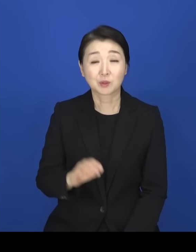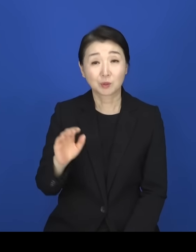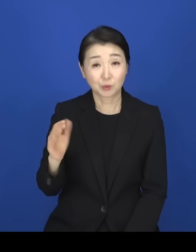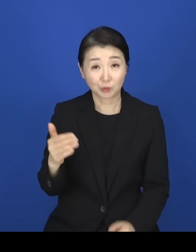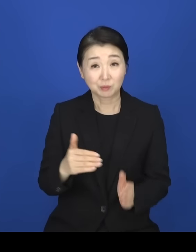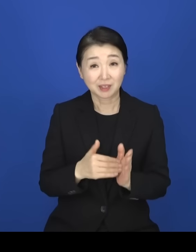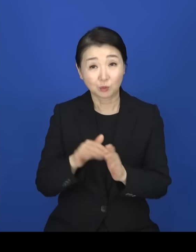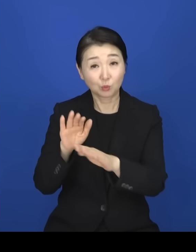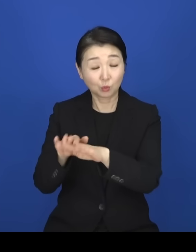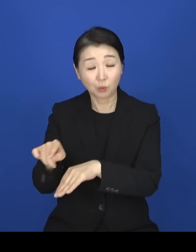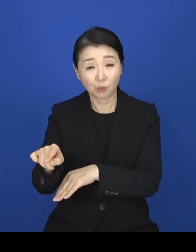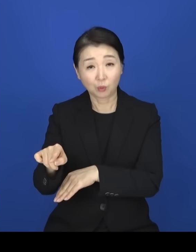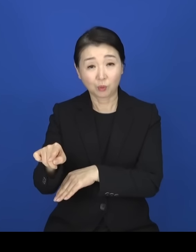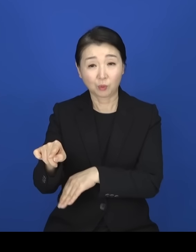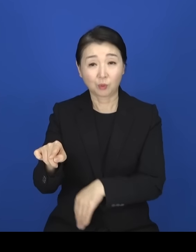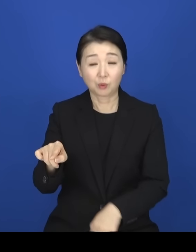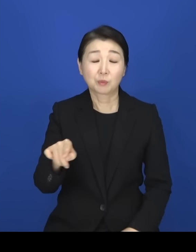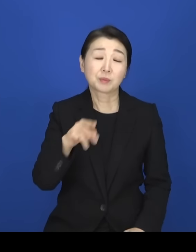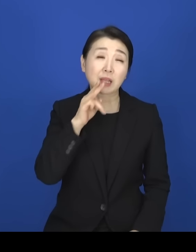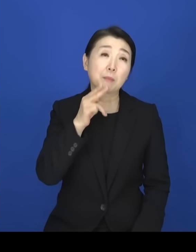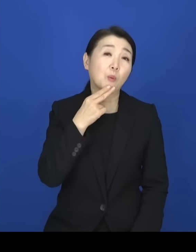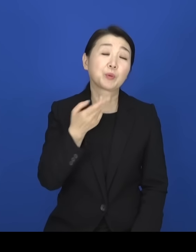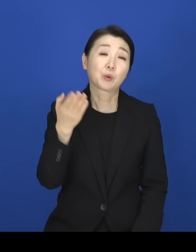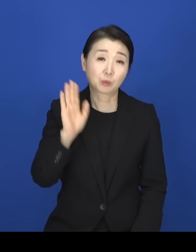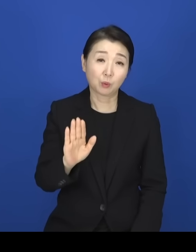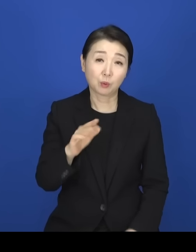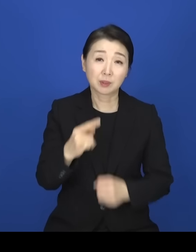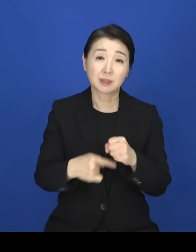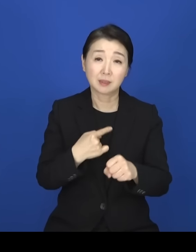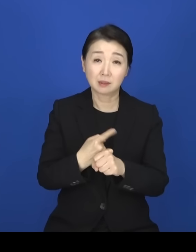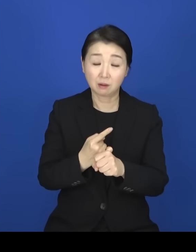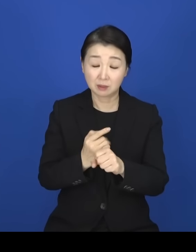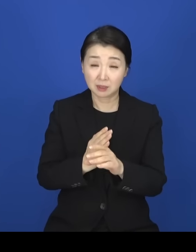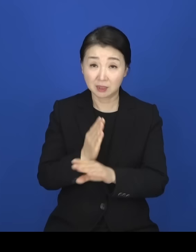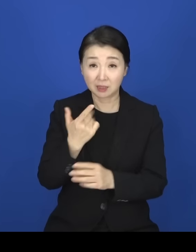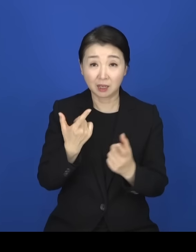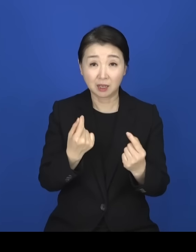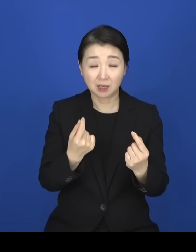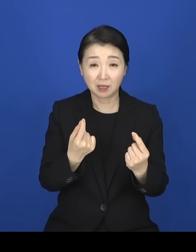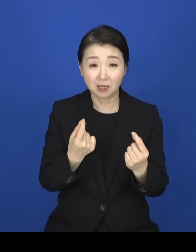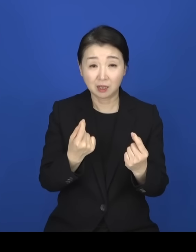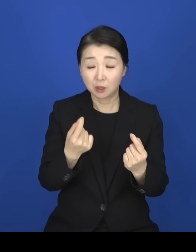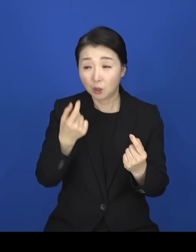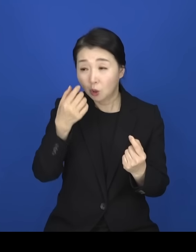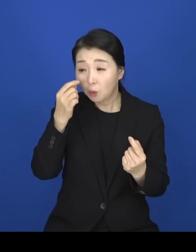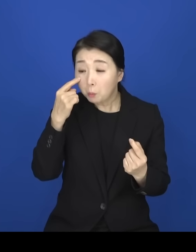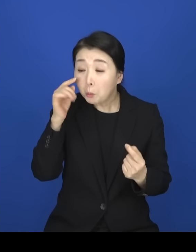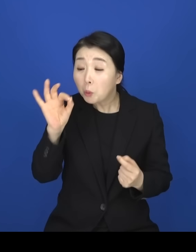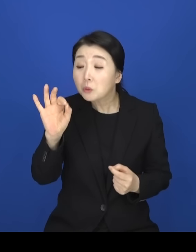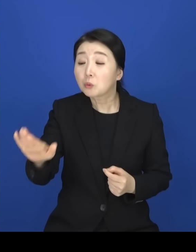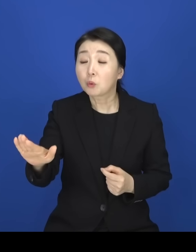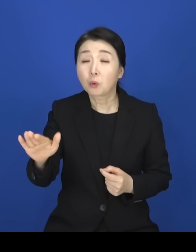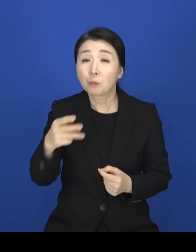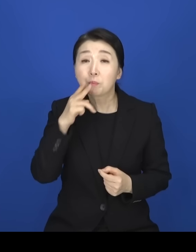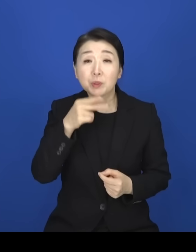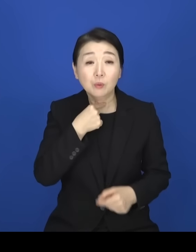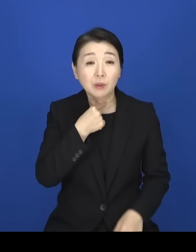최근까지도 거의 뭐 피지 않아도? 네, 1년이 지금 지났는데도 보이는 데다가 두고 피고